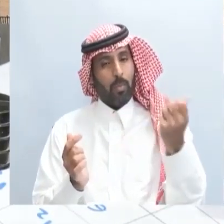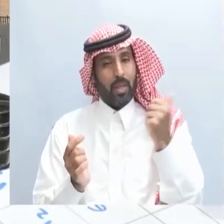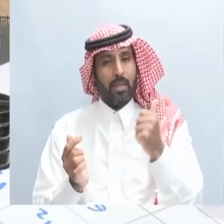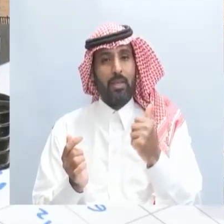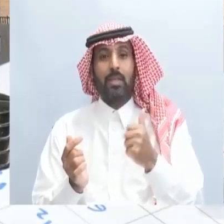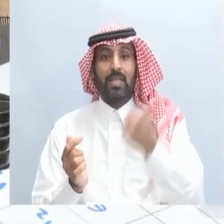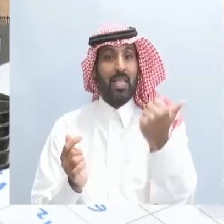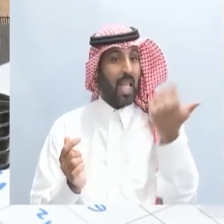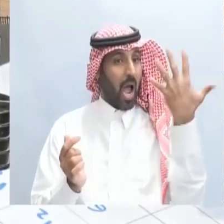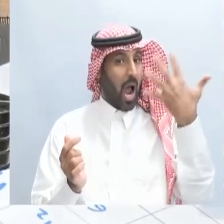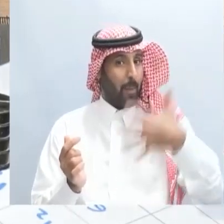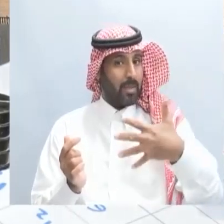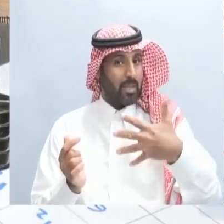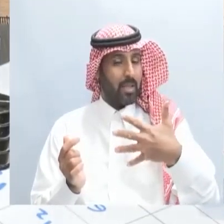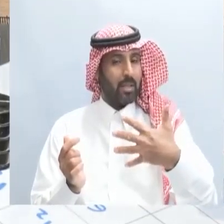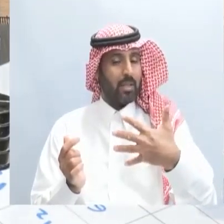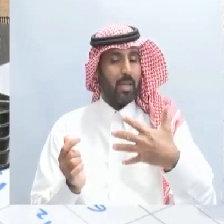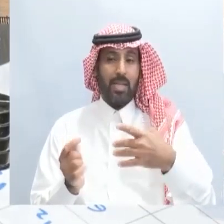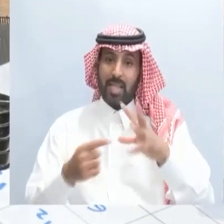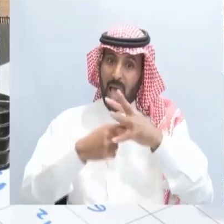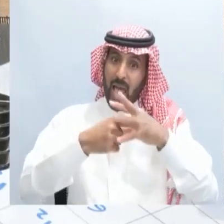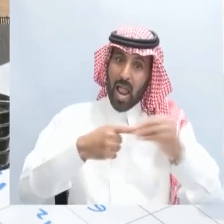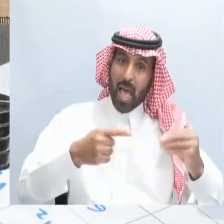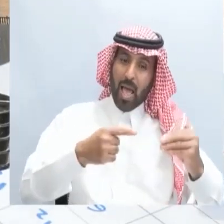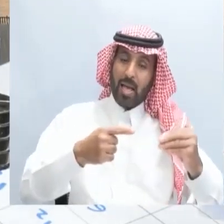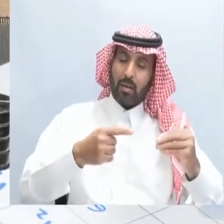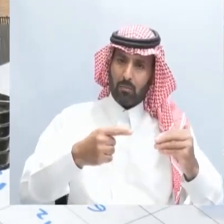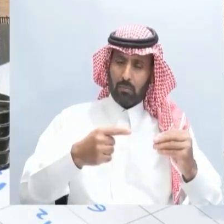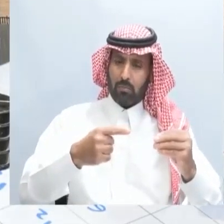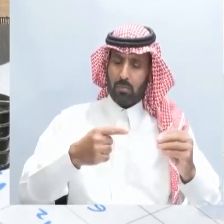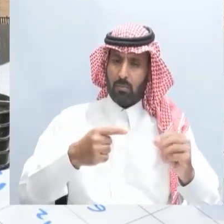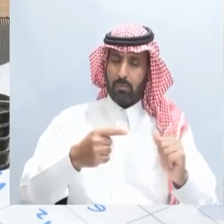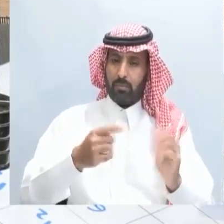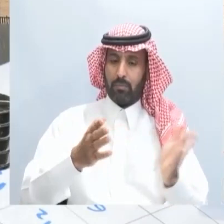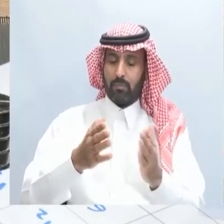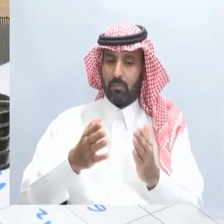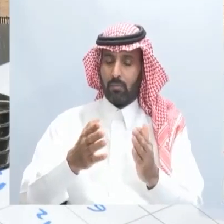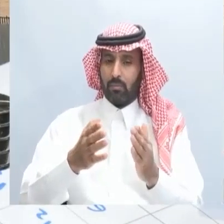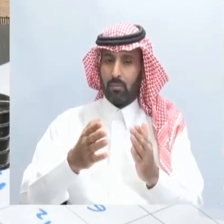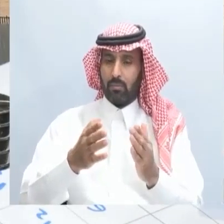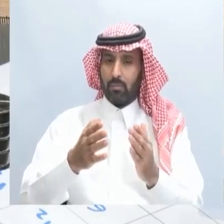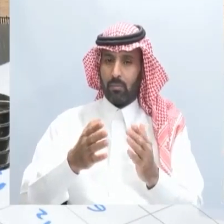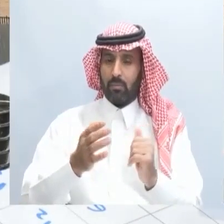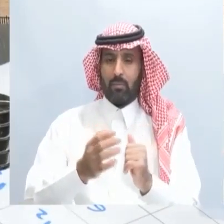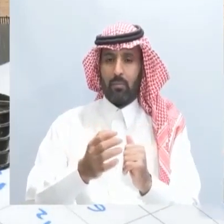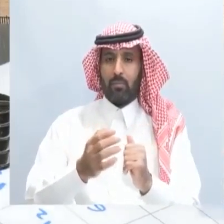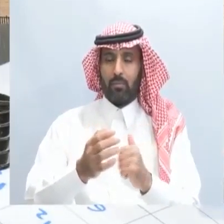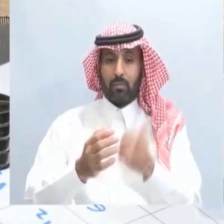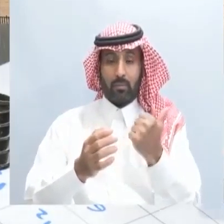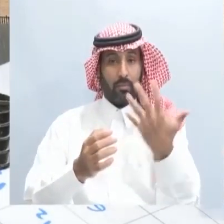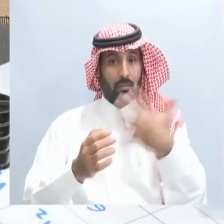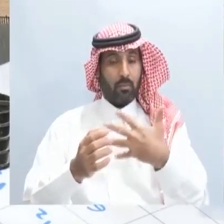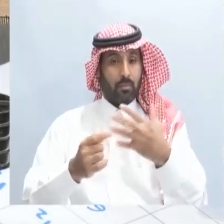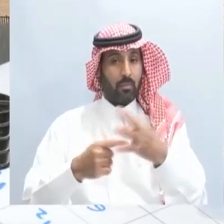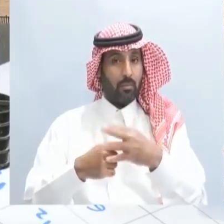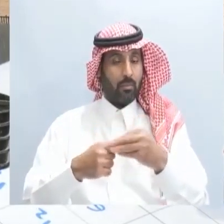56 فبالتالي نقوم بعمليه الطرح ممتاز تطرح المسافه 56 من ال